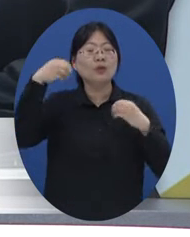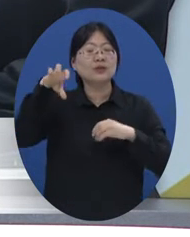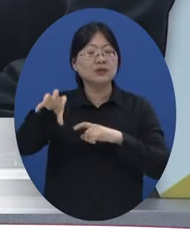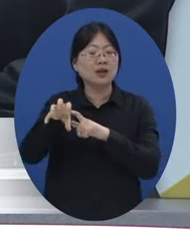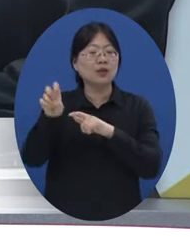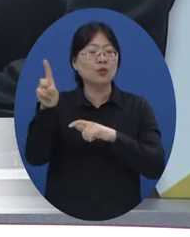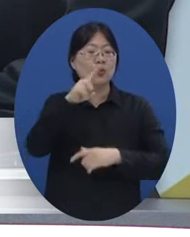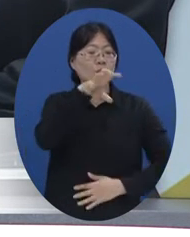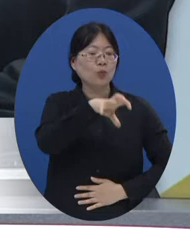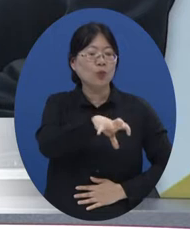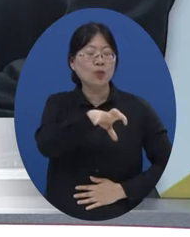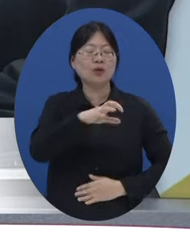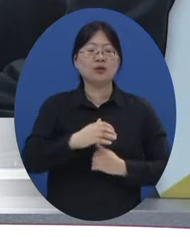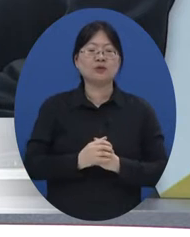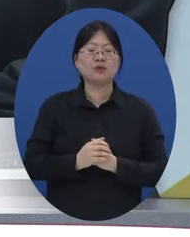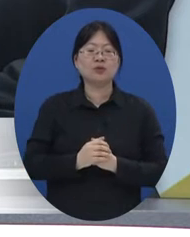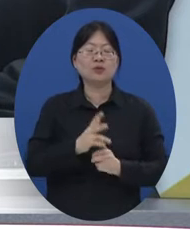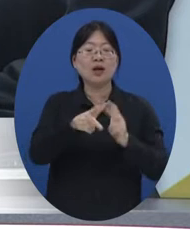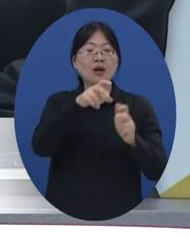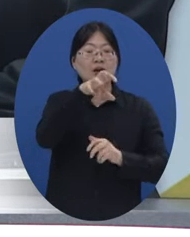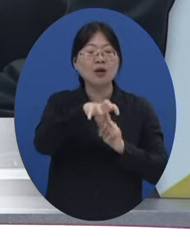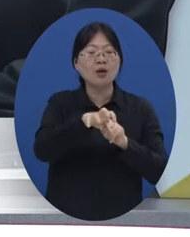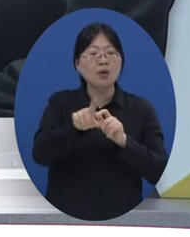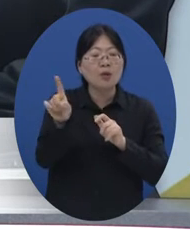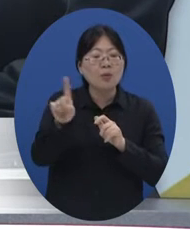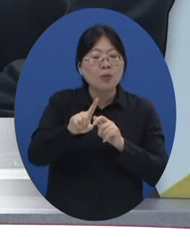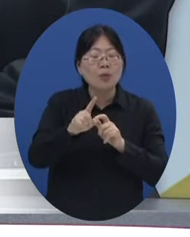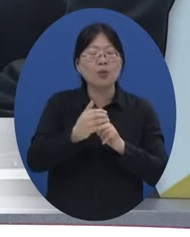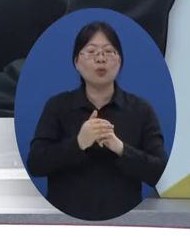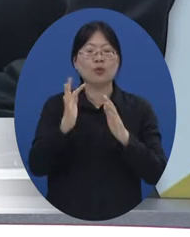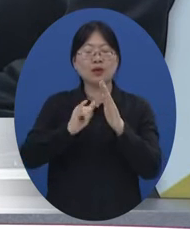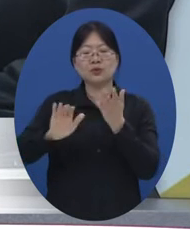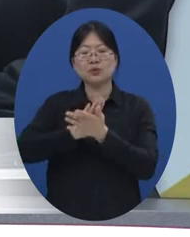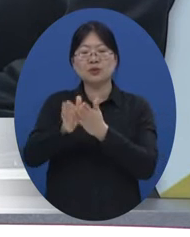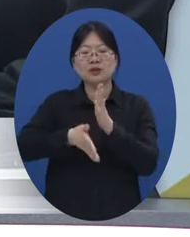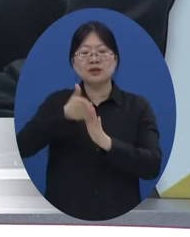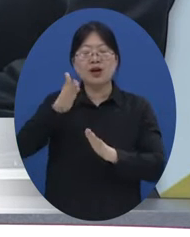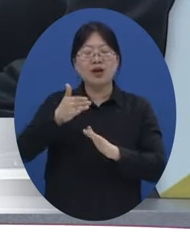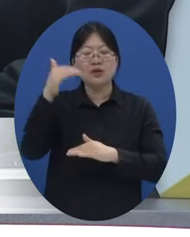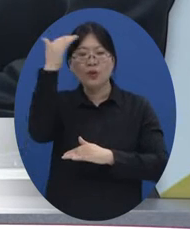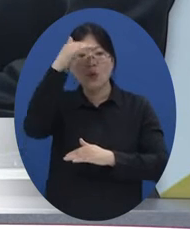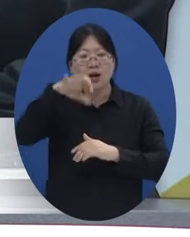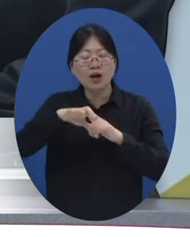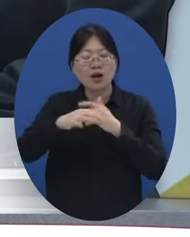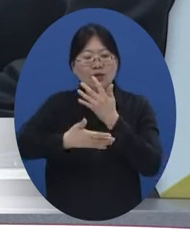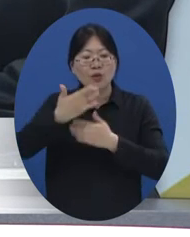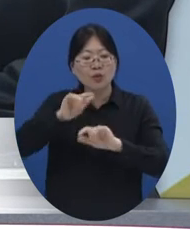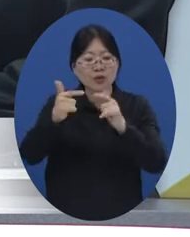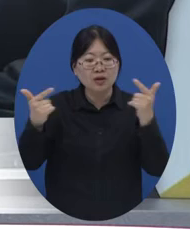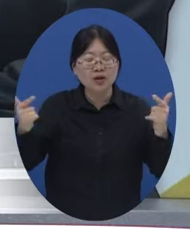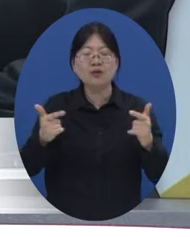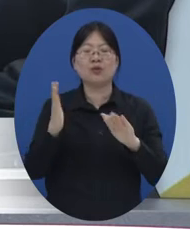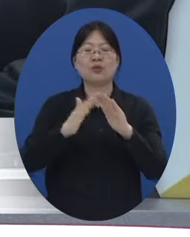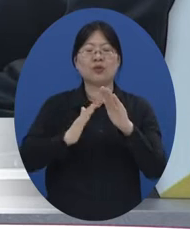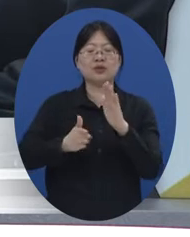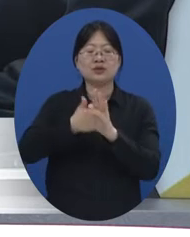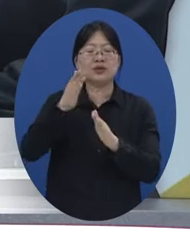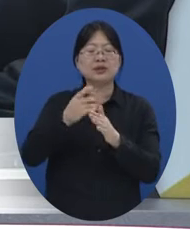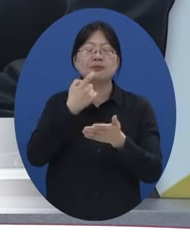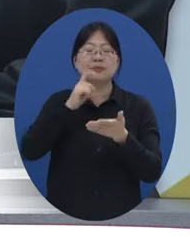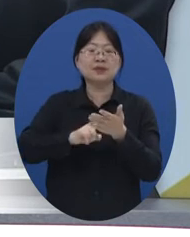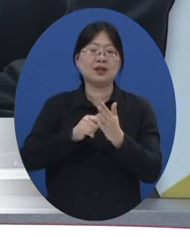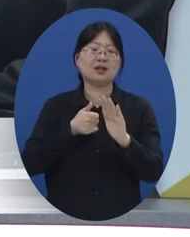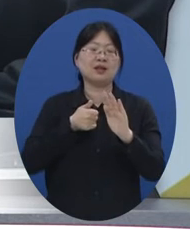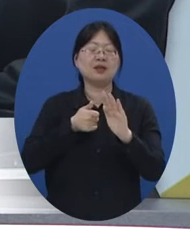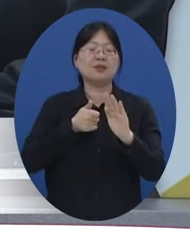또 어떤 곳은 사무 공간으로 영화관 세우 시설 가족 놀이 스타일까지 공공기관에서 손쉽게 이용할 수 있게 바뀝니다